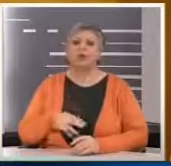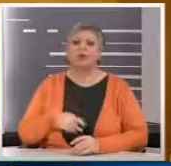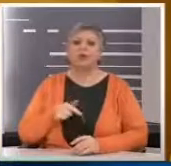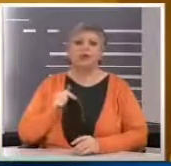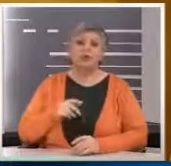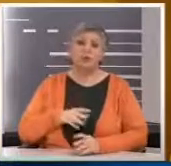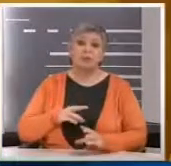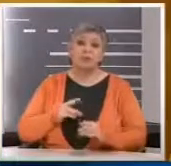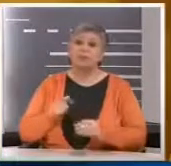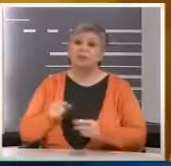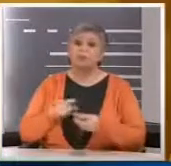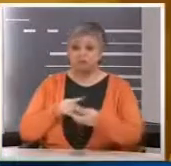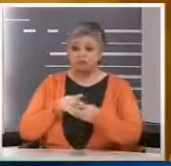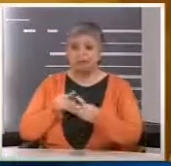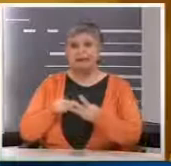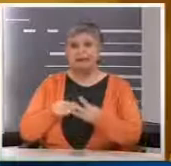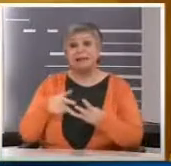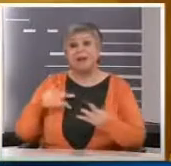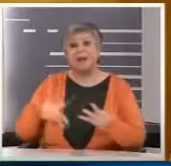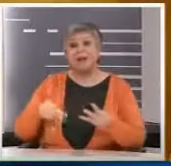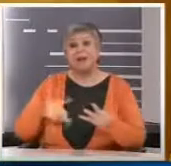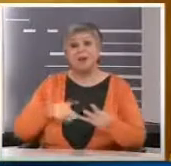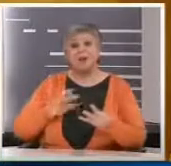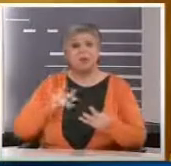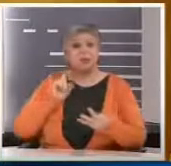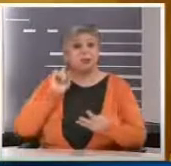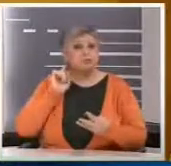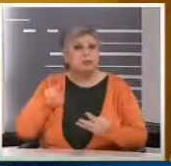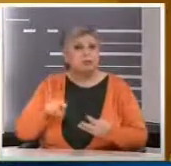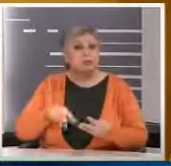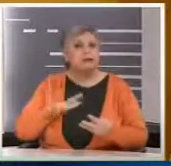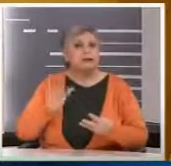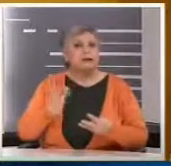από τρεις υπουργούς των κυβερνήσεών μας.